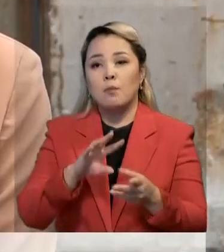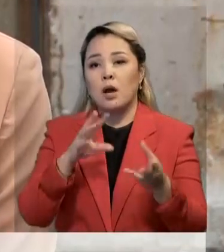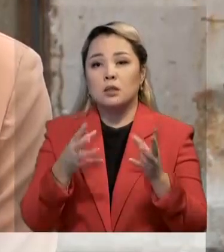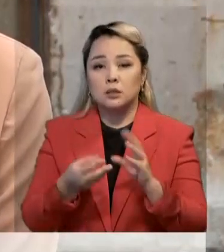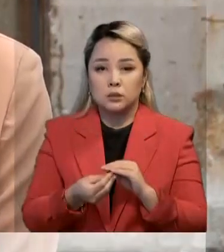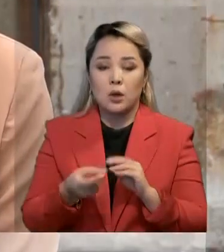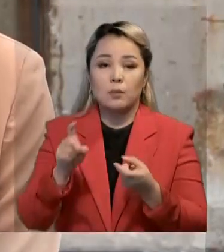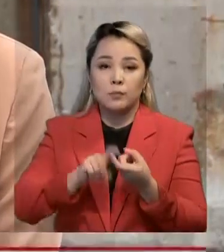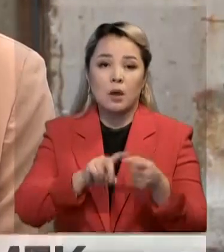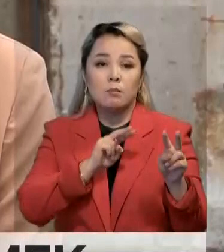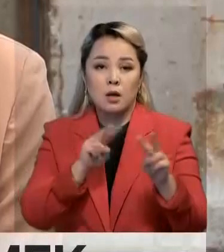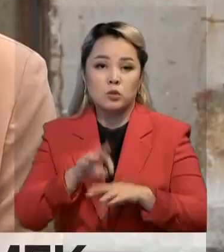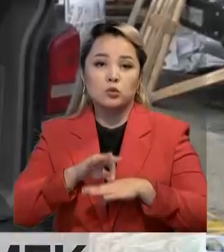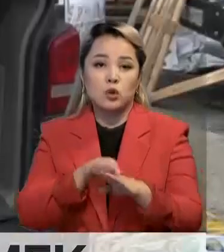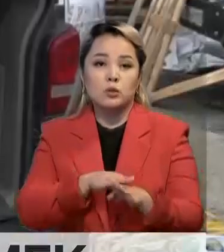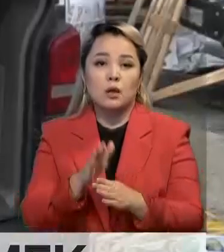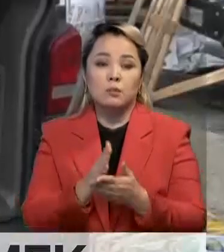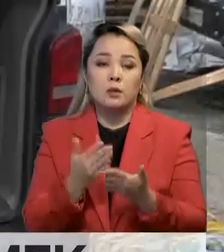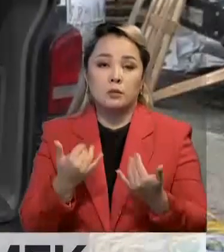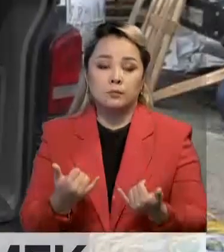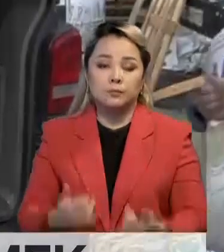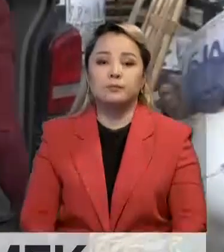барлығын бақылауда ұстап жатырмыз.